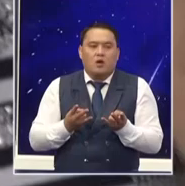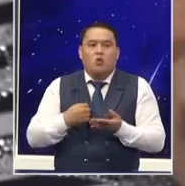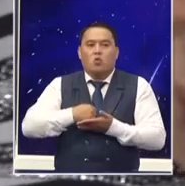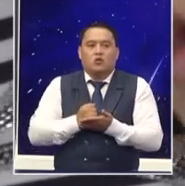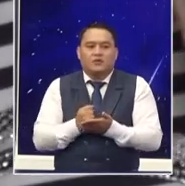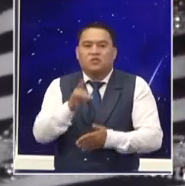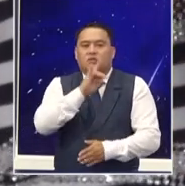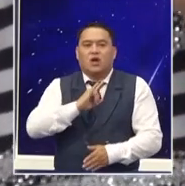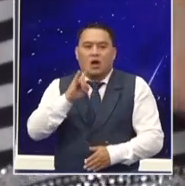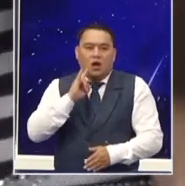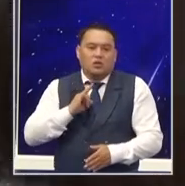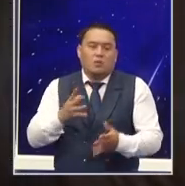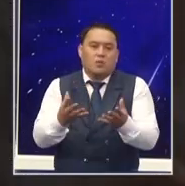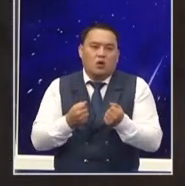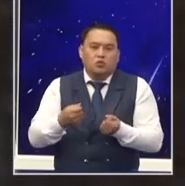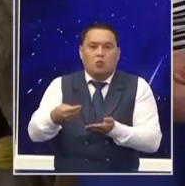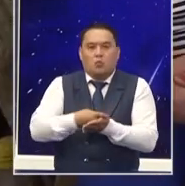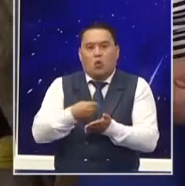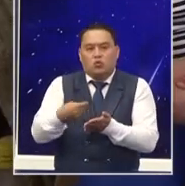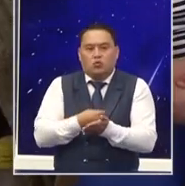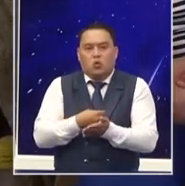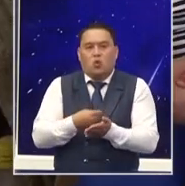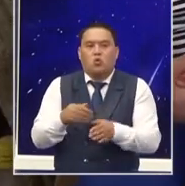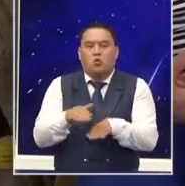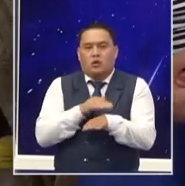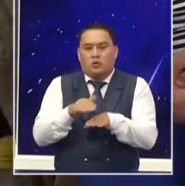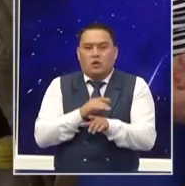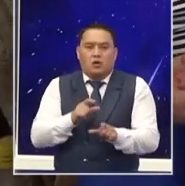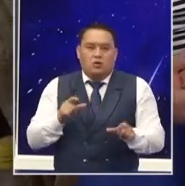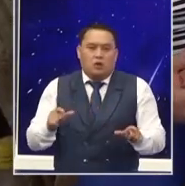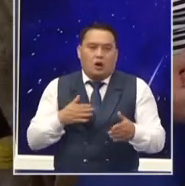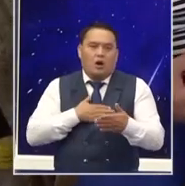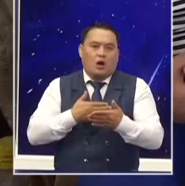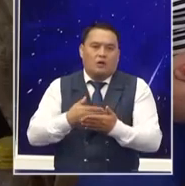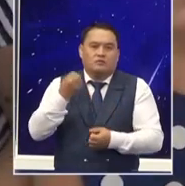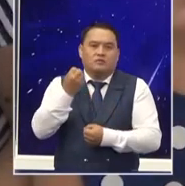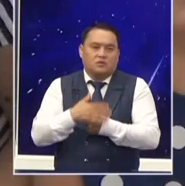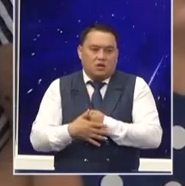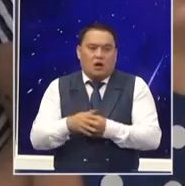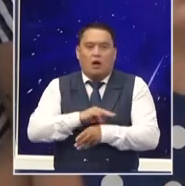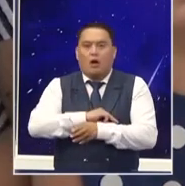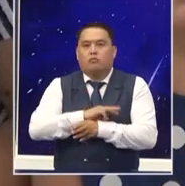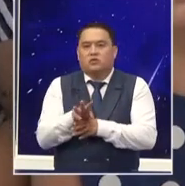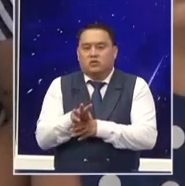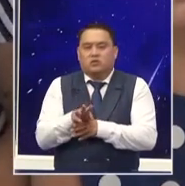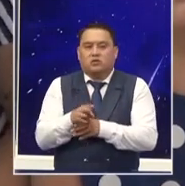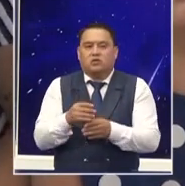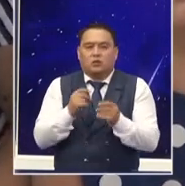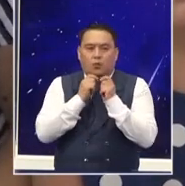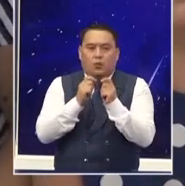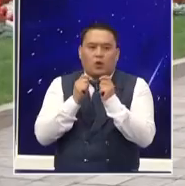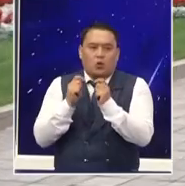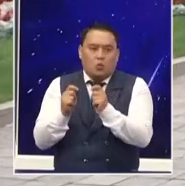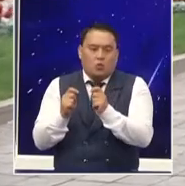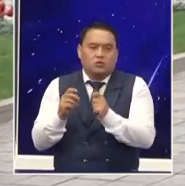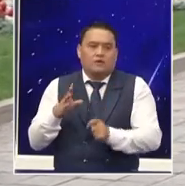утверждает женщина, она время от времени получала социальную помощь от неравнодушных людей. Волонтеры же центра «Лидер КЗ» обеспечивали ее продуктовой корзиной